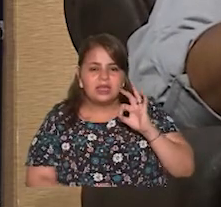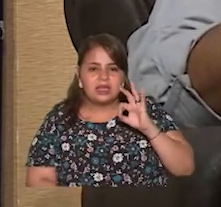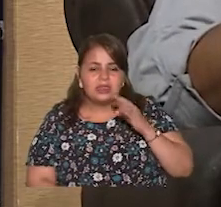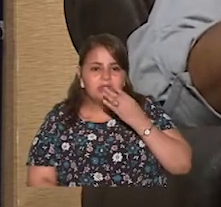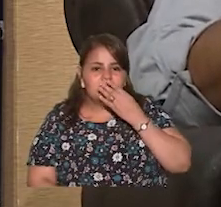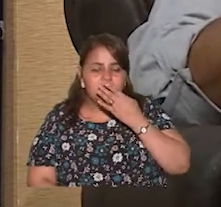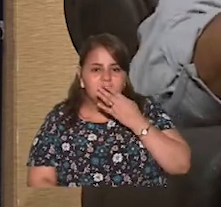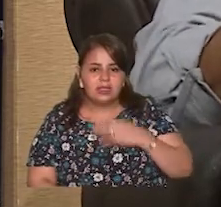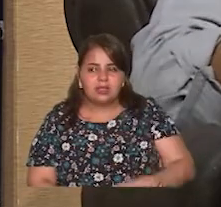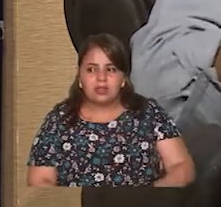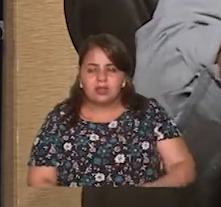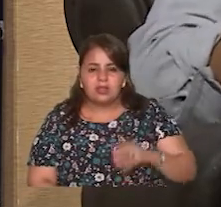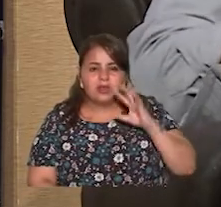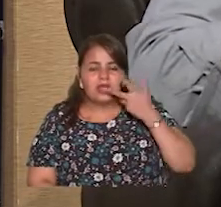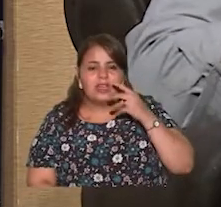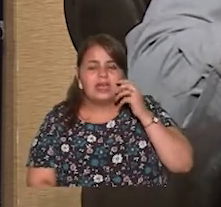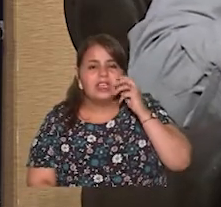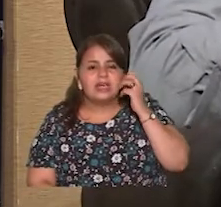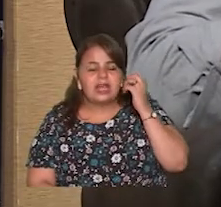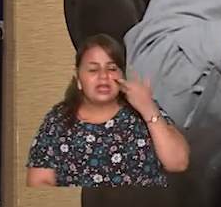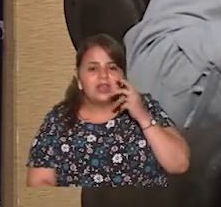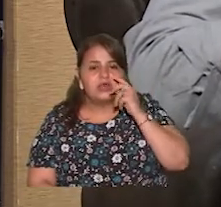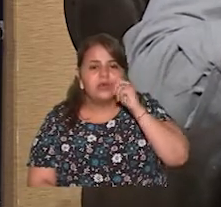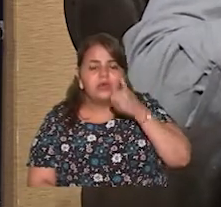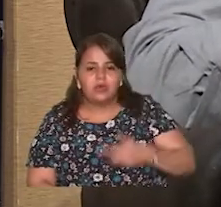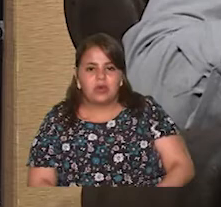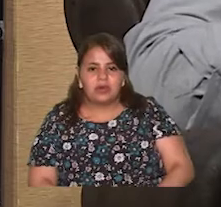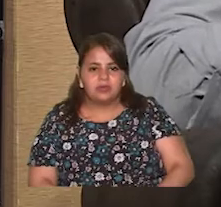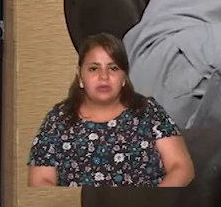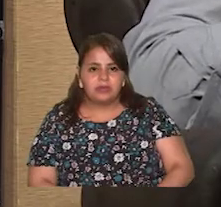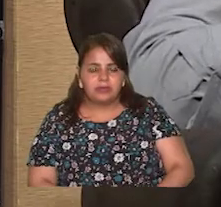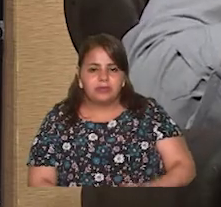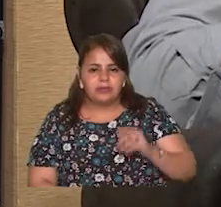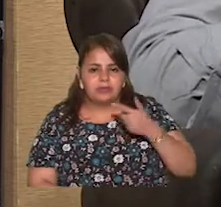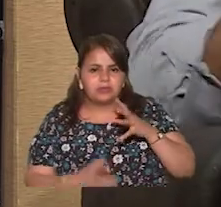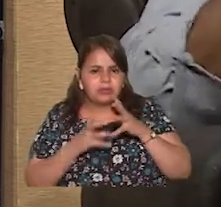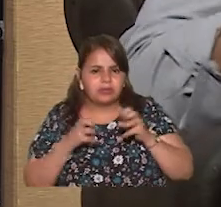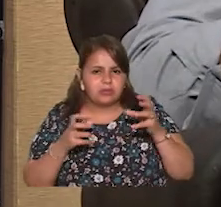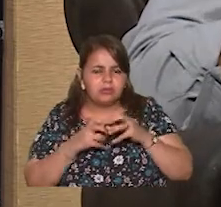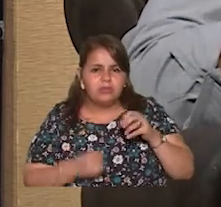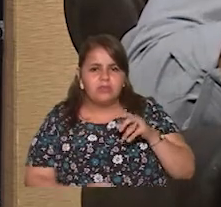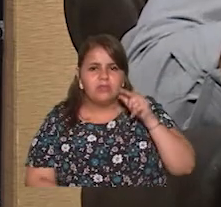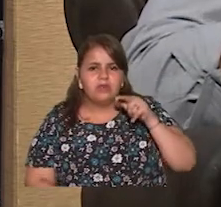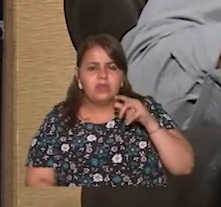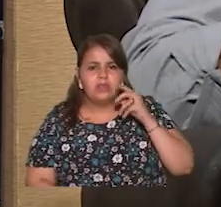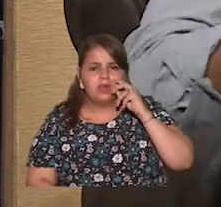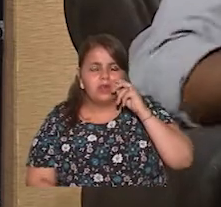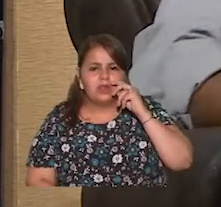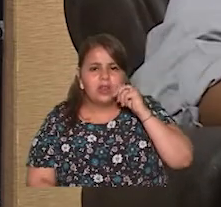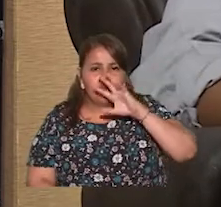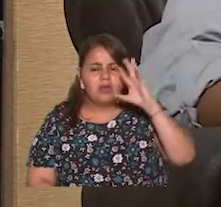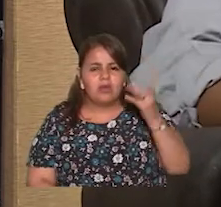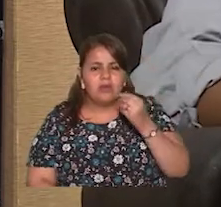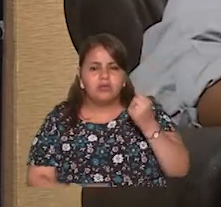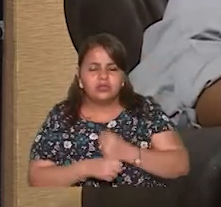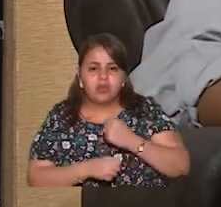اعتقد مفهوم الرجوله، يعني ايه معنى الرجوله؟ عايزين يعلموهم. ليه؟ اكتشفوا انه الرجاله كلهم في الشغل، وان الولاد